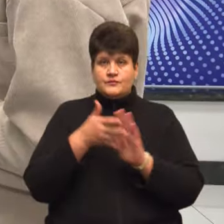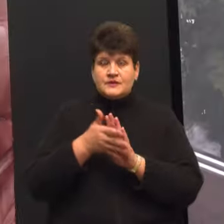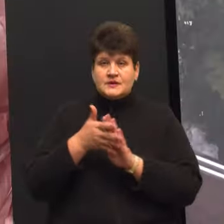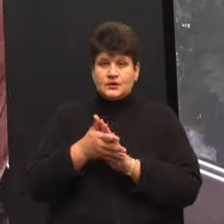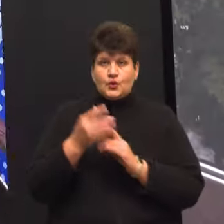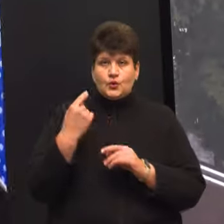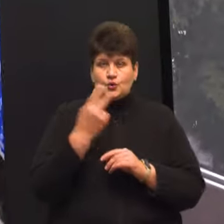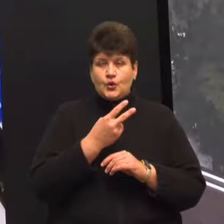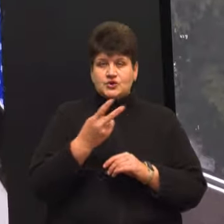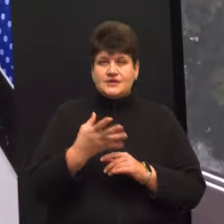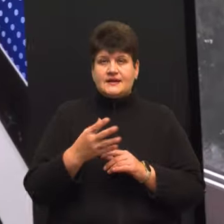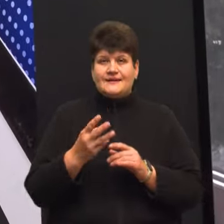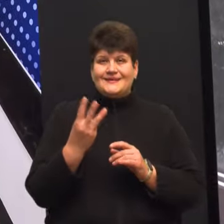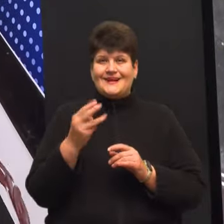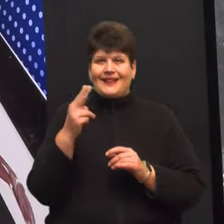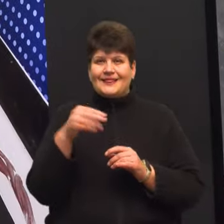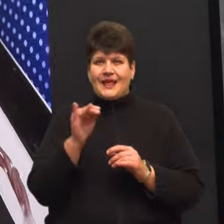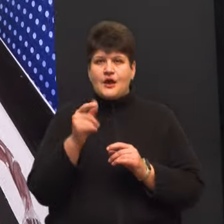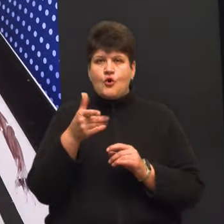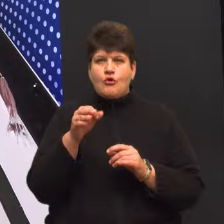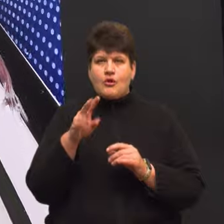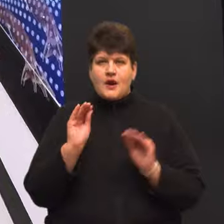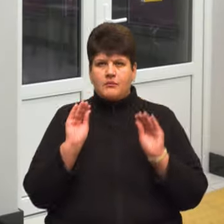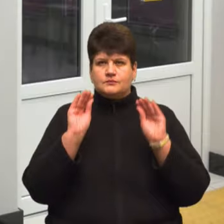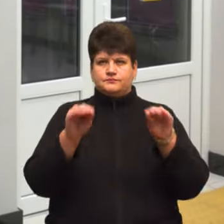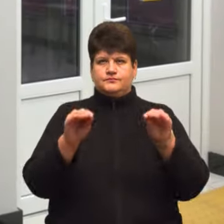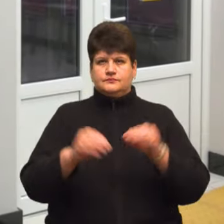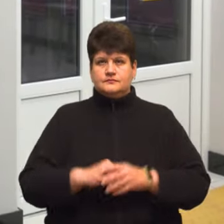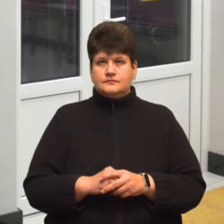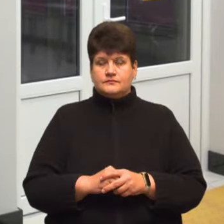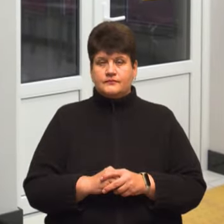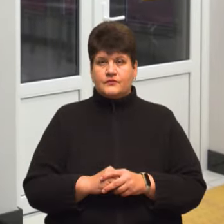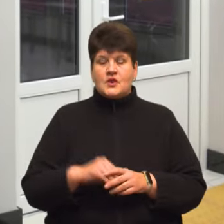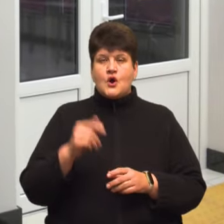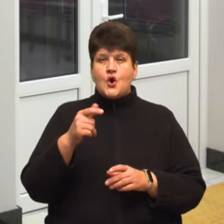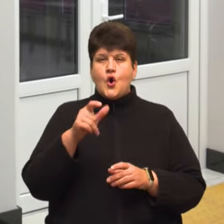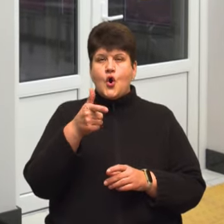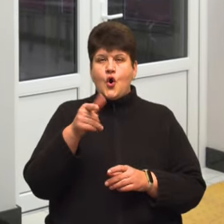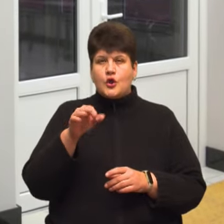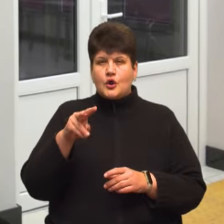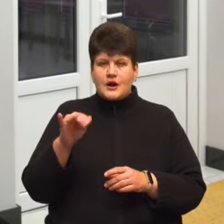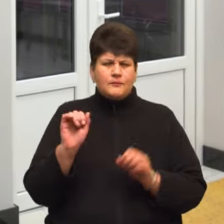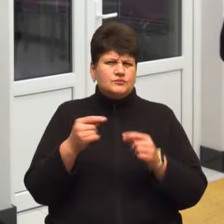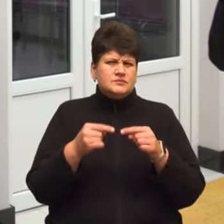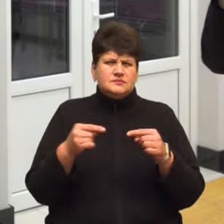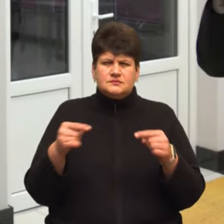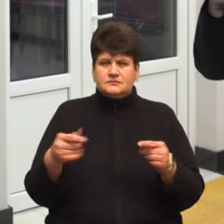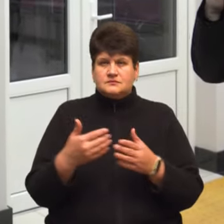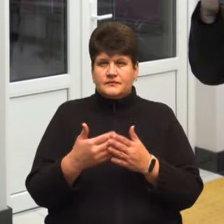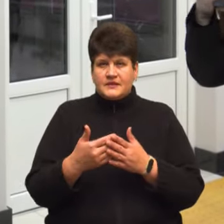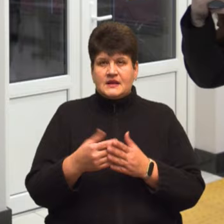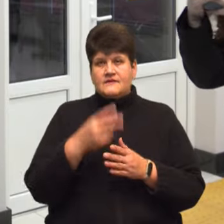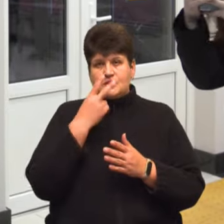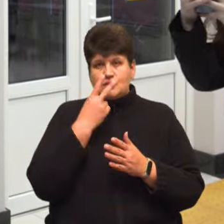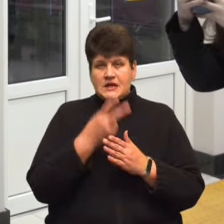накладати на нього 3D голограми голограми можуть бути різноманітного типу тобто це може бути візуалізація